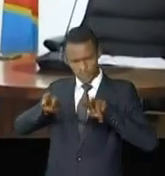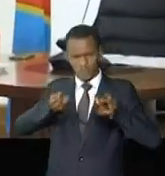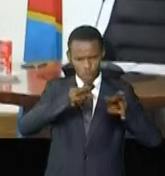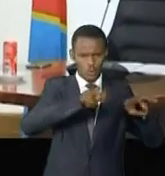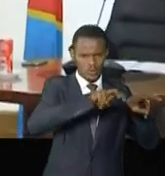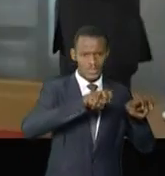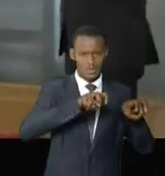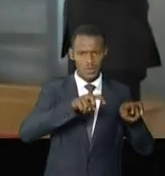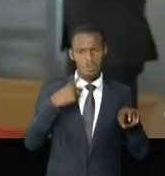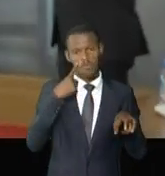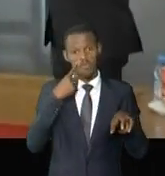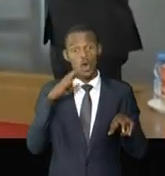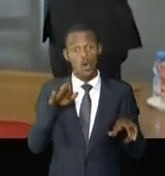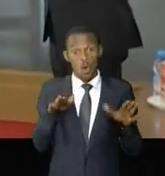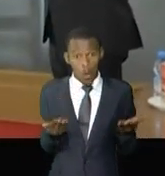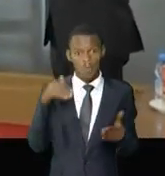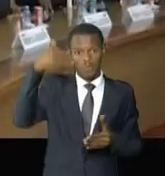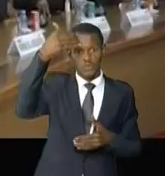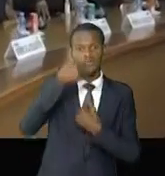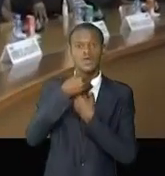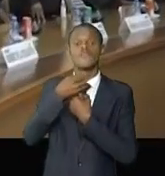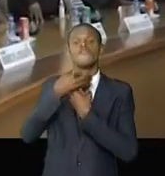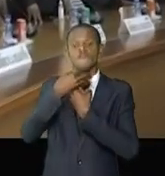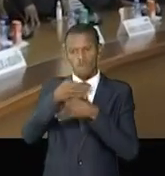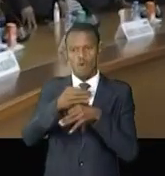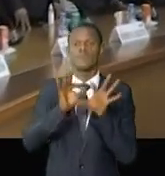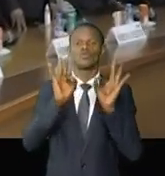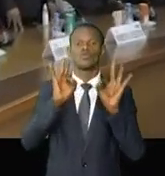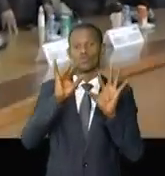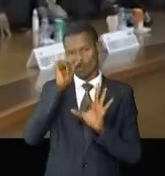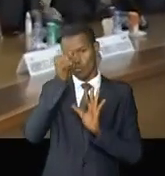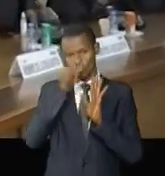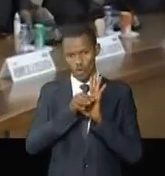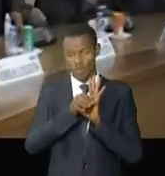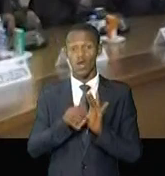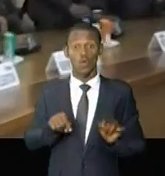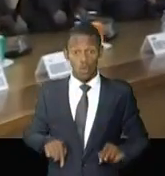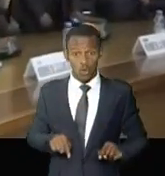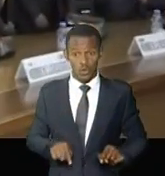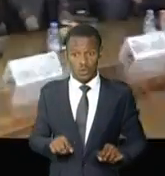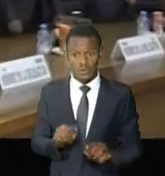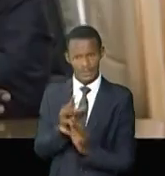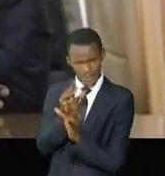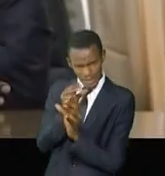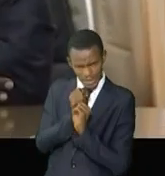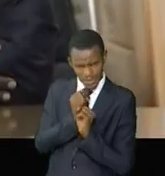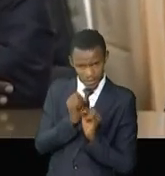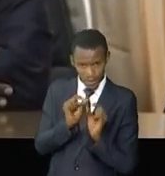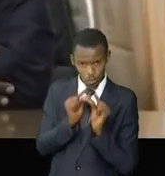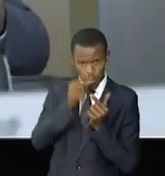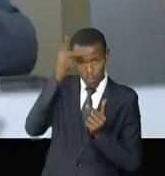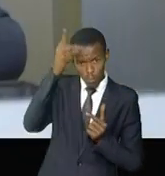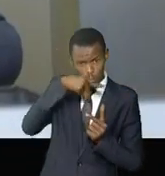formation du gouvernement de l'Union sacrée de la nation. La première à être reçue, c'est la délégation du parti politique Avenir du